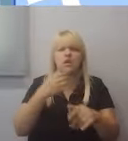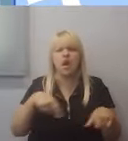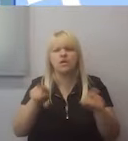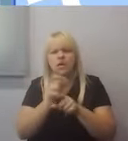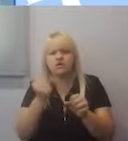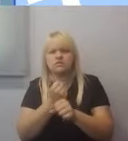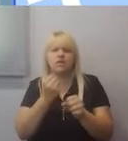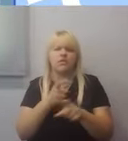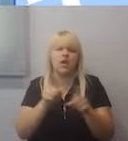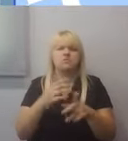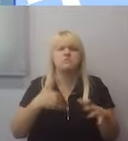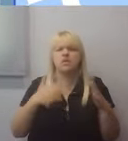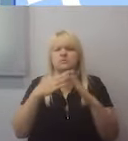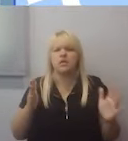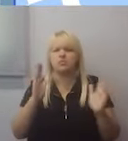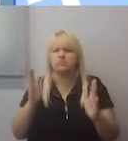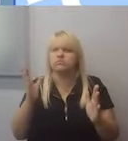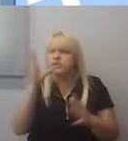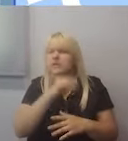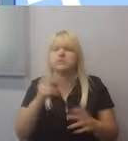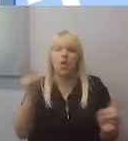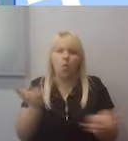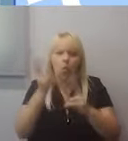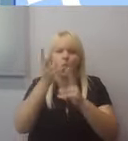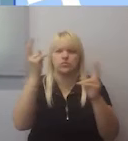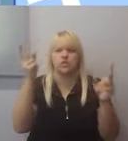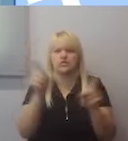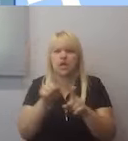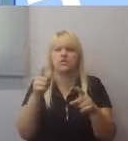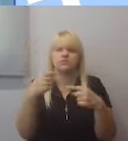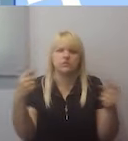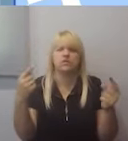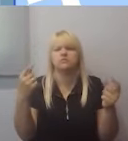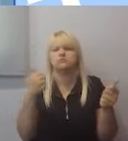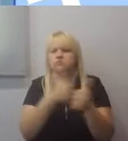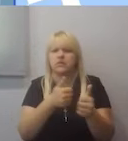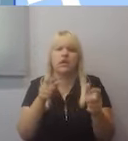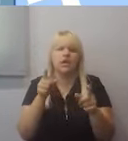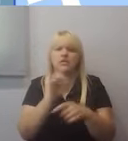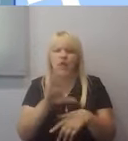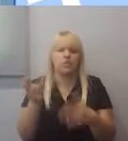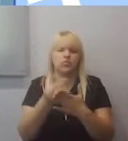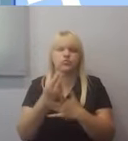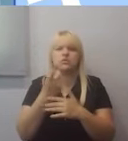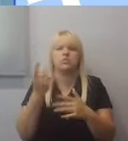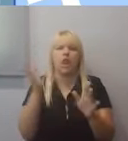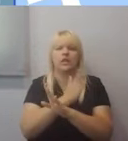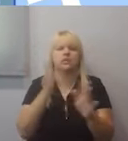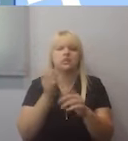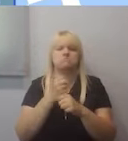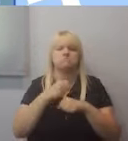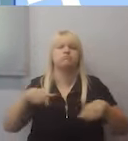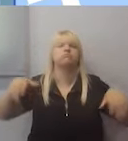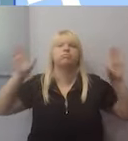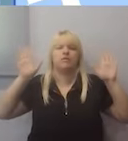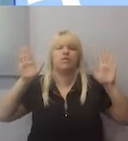ugunsgrēks vai arī vēl kaut kādām lietām vēl nenozīmē fatāli paļauties liktenim tieši otrādi